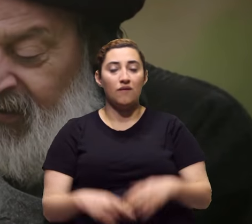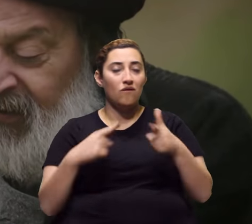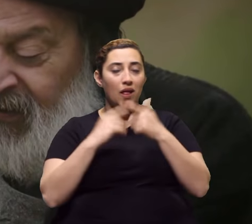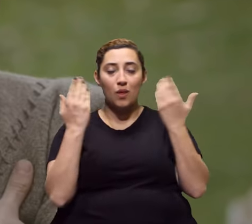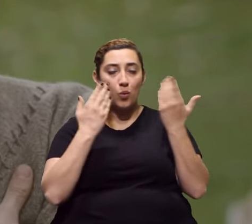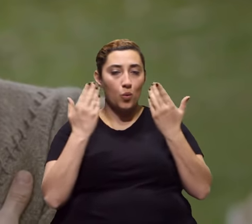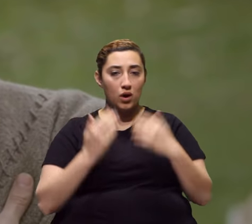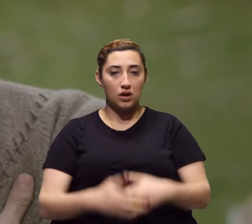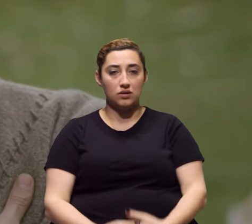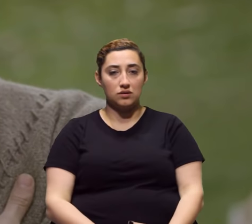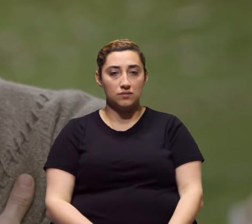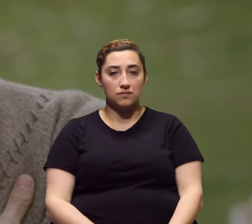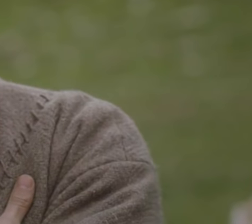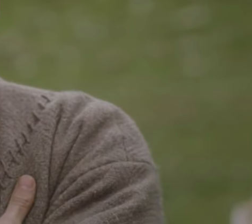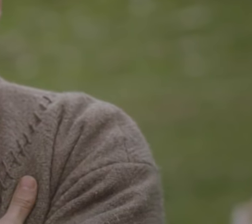El-Fatiha.